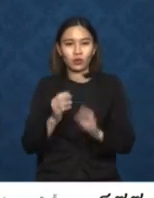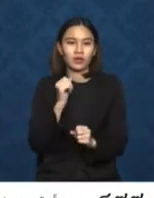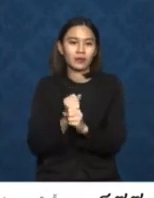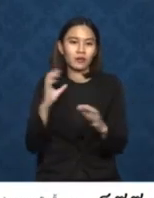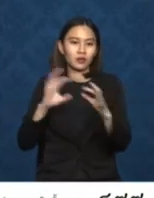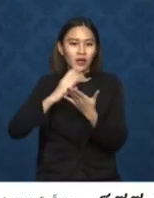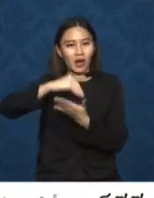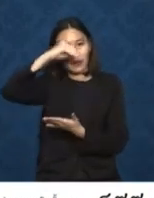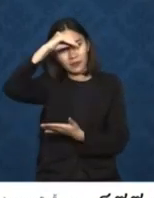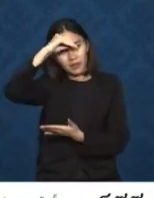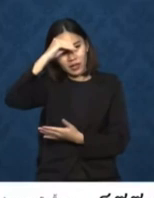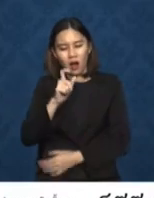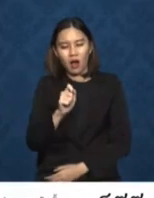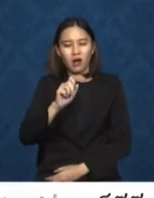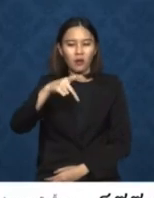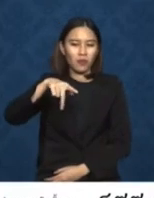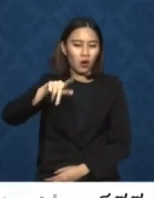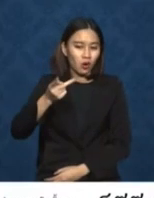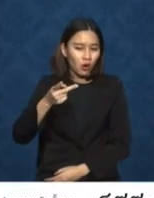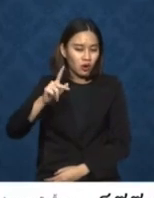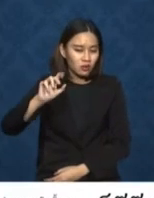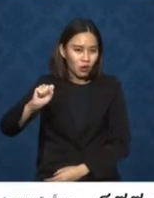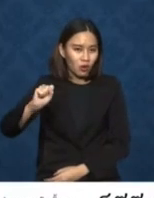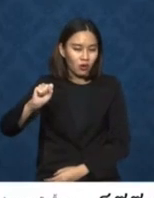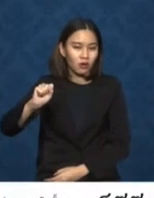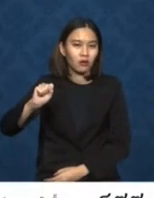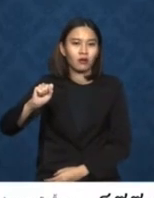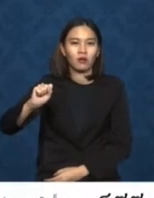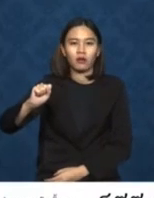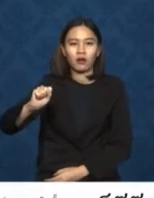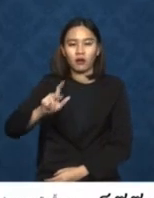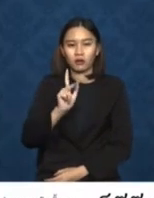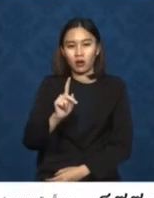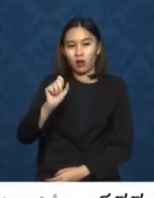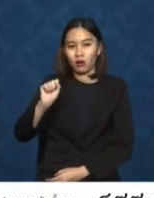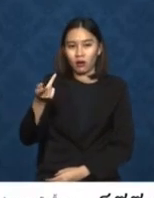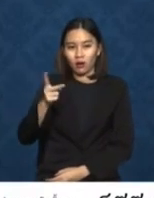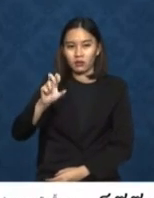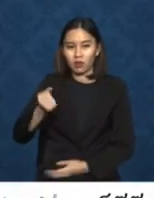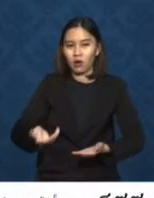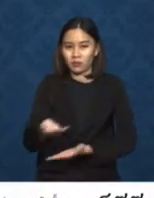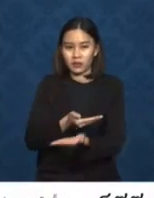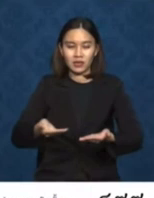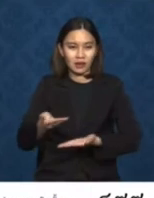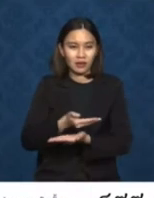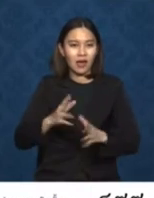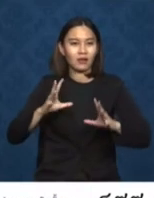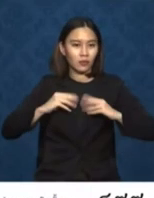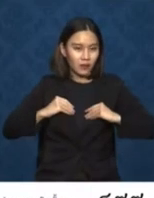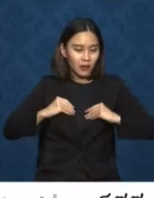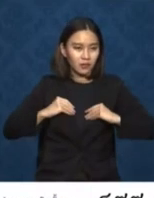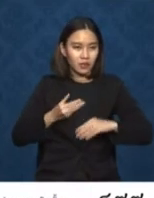อราเกัน และอก Sir พิจารณาให้คามชอบ